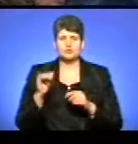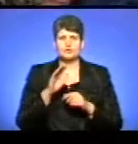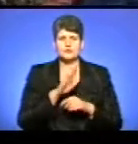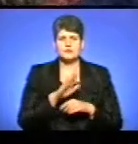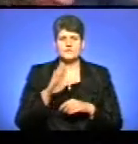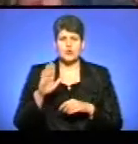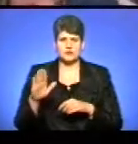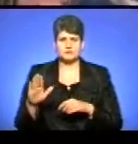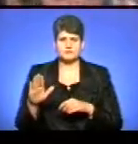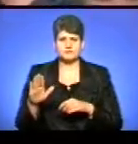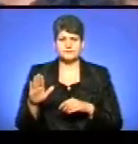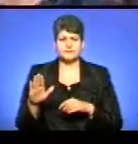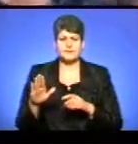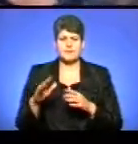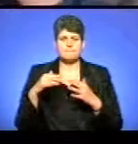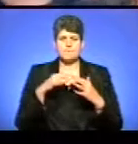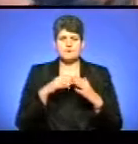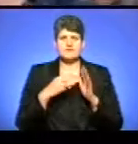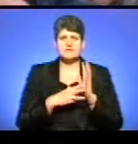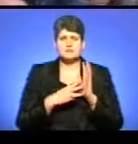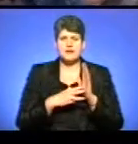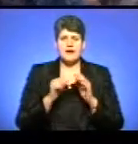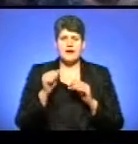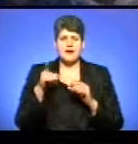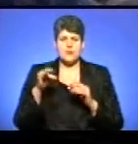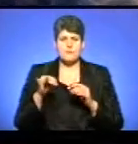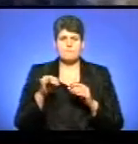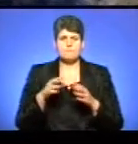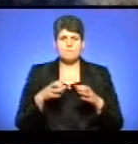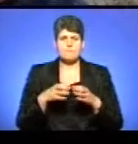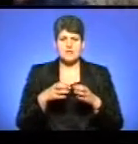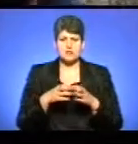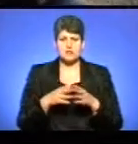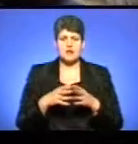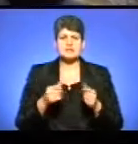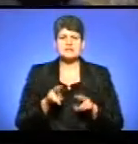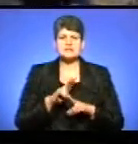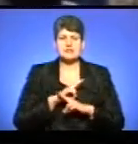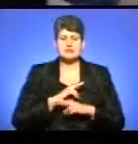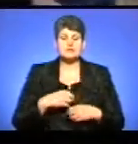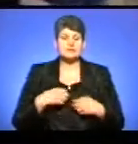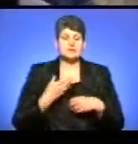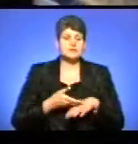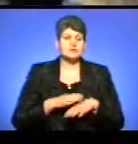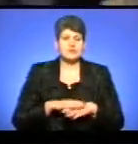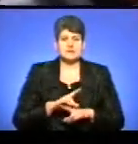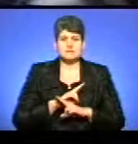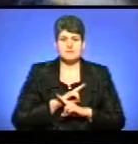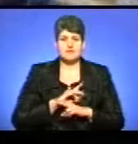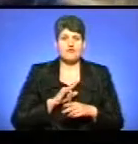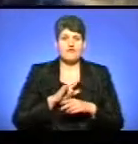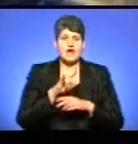Володимирович, боєць 80-ї аеромобільної бригади, загинув страшною тяжкою смертю в